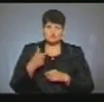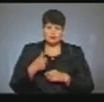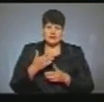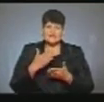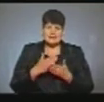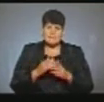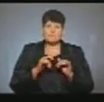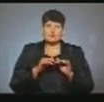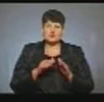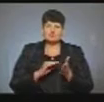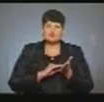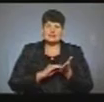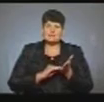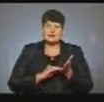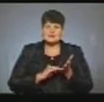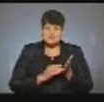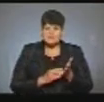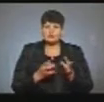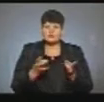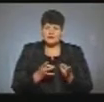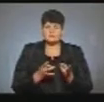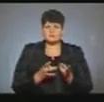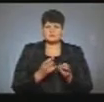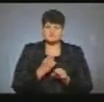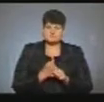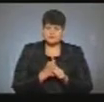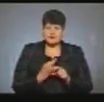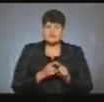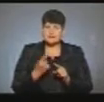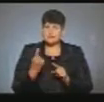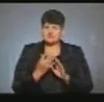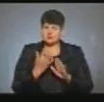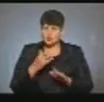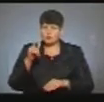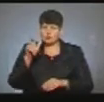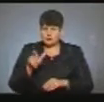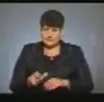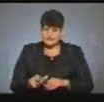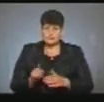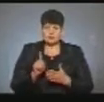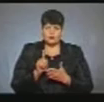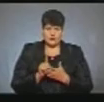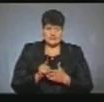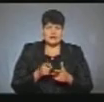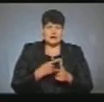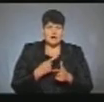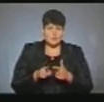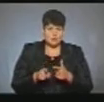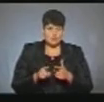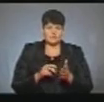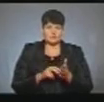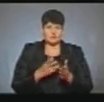просто процедура прописана в порядку, яку треба буде витримати. В першу чергу, це повинна людина, або, якщо це стосується